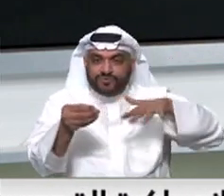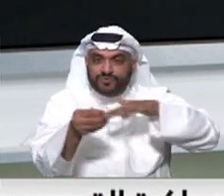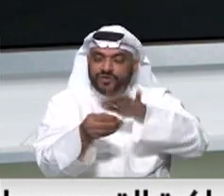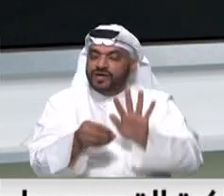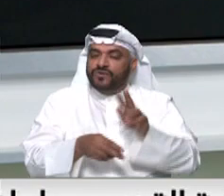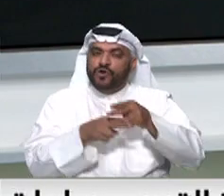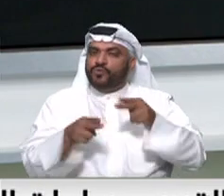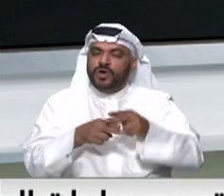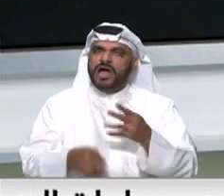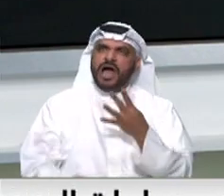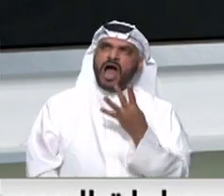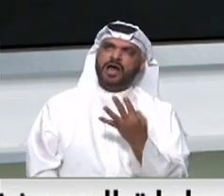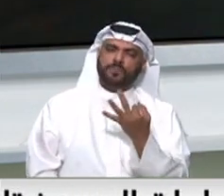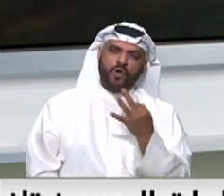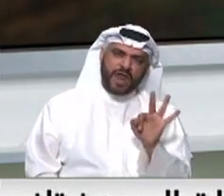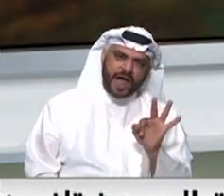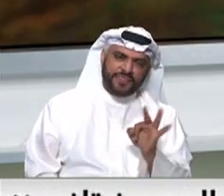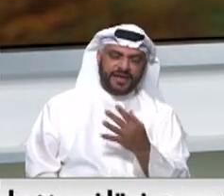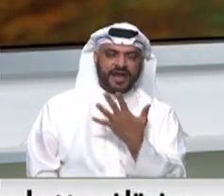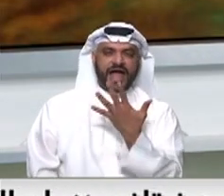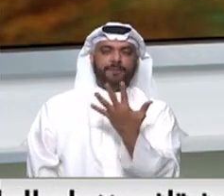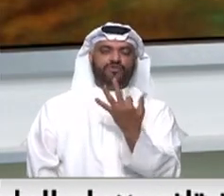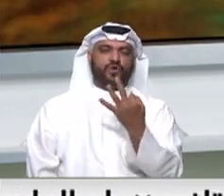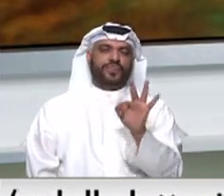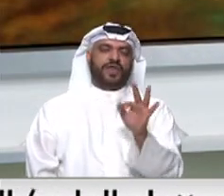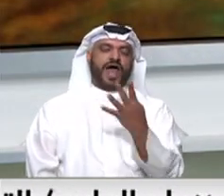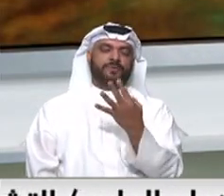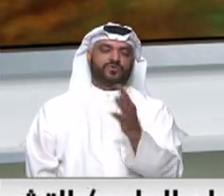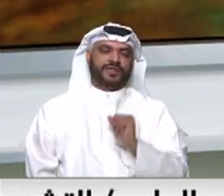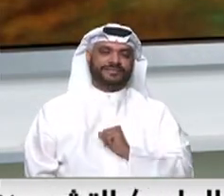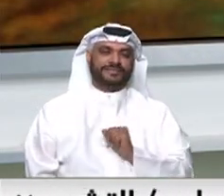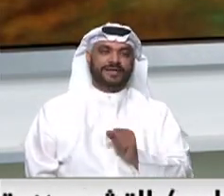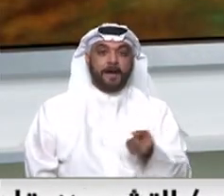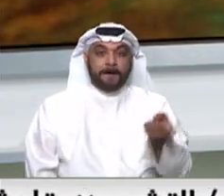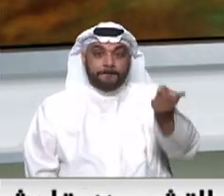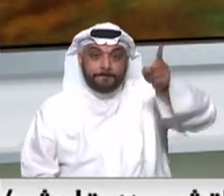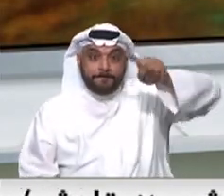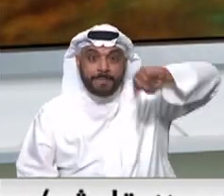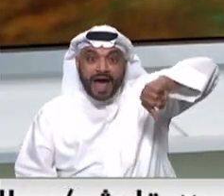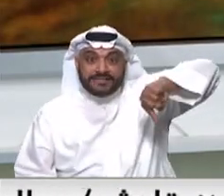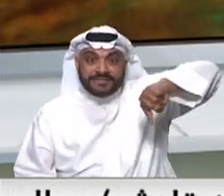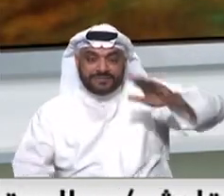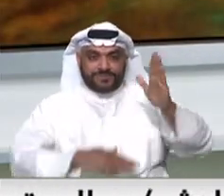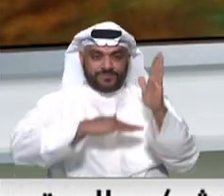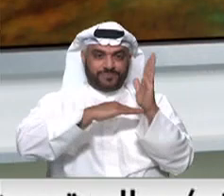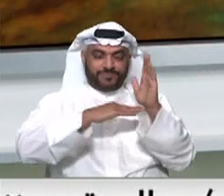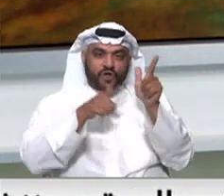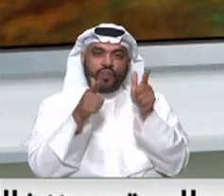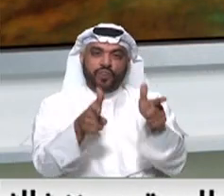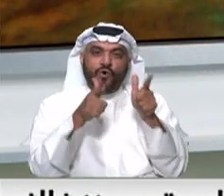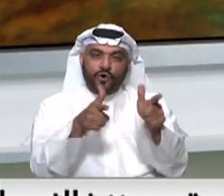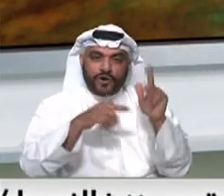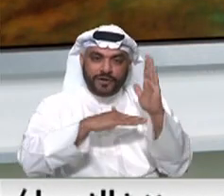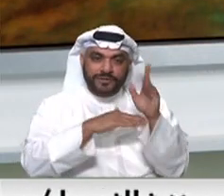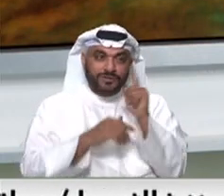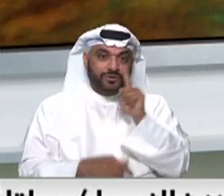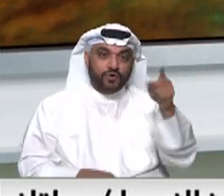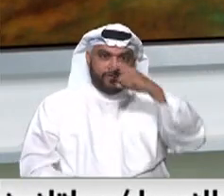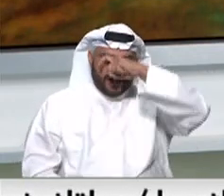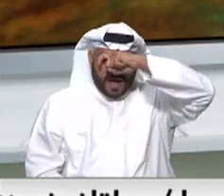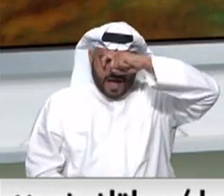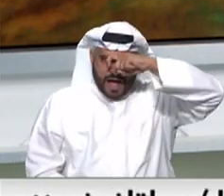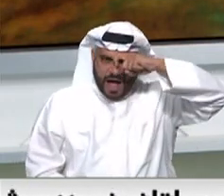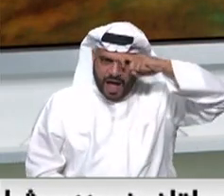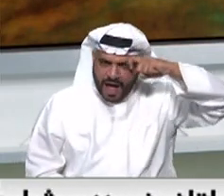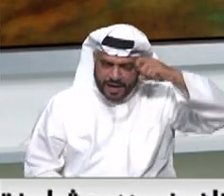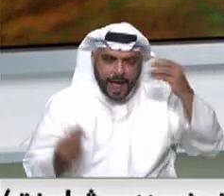44 الى 35 درجه مئويه في مساء الغد اجواءنا حاره ومتوقع الشماليه الغربيه تكون